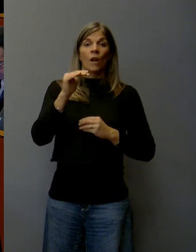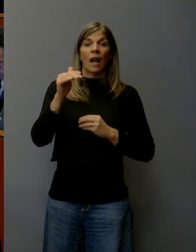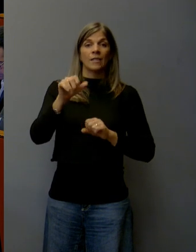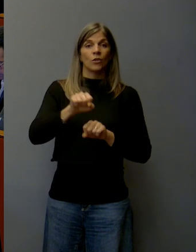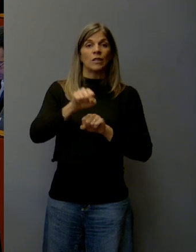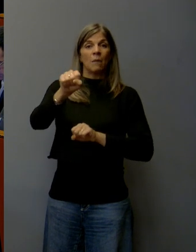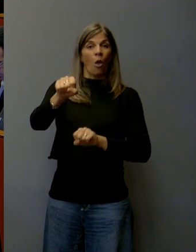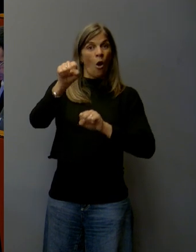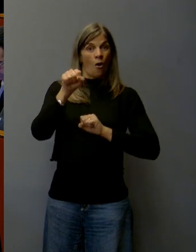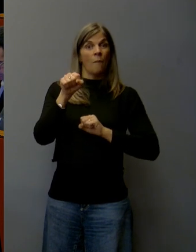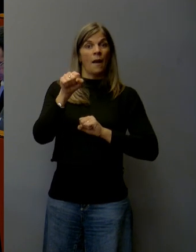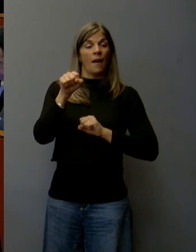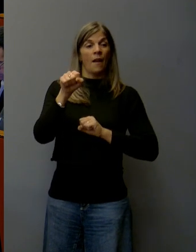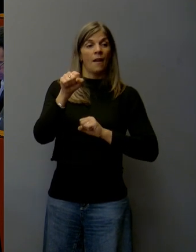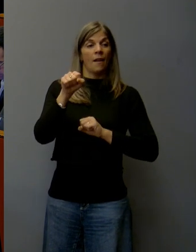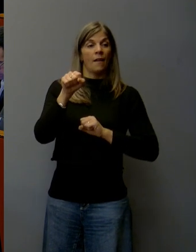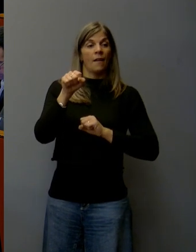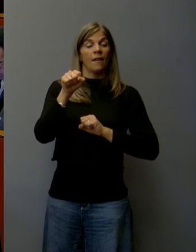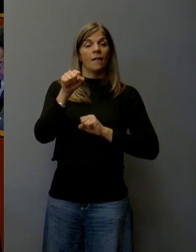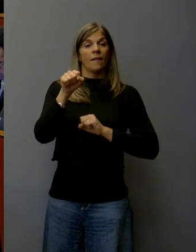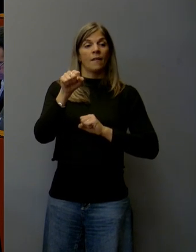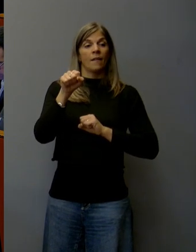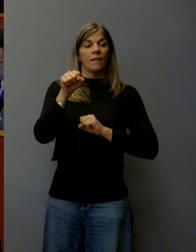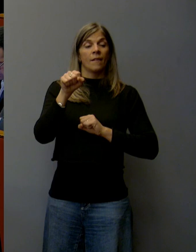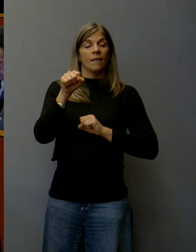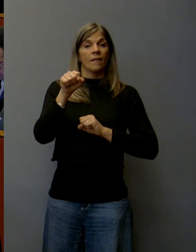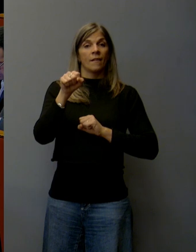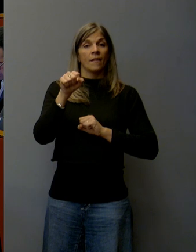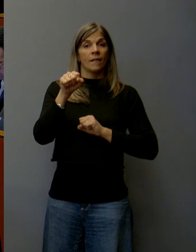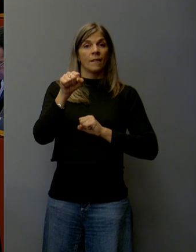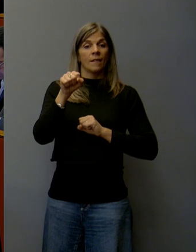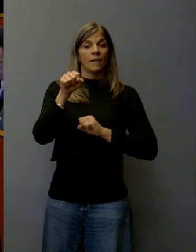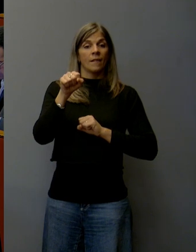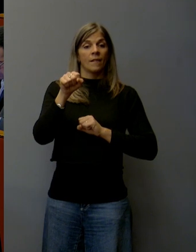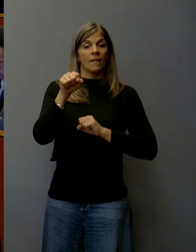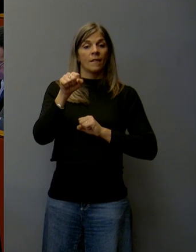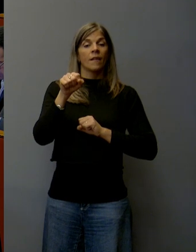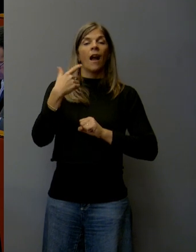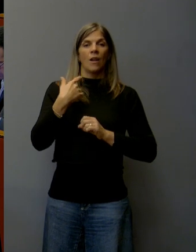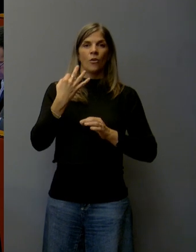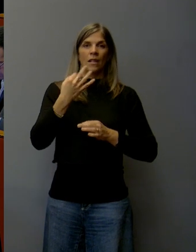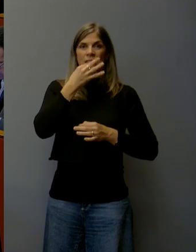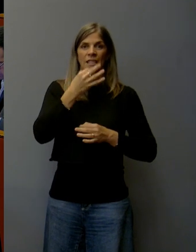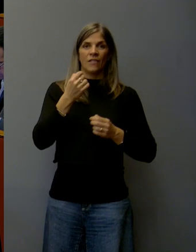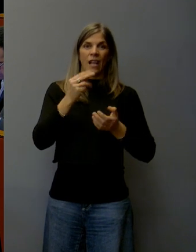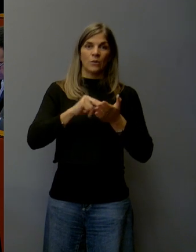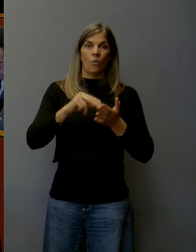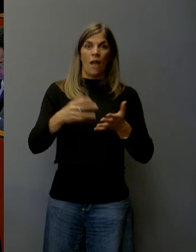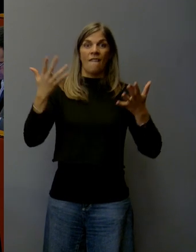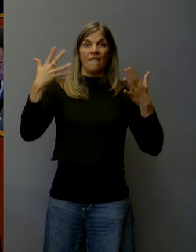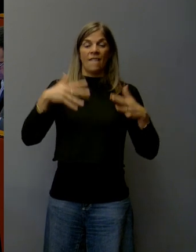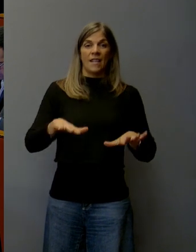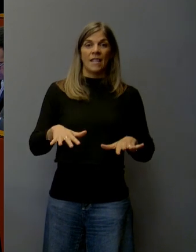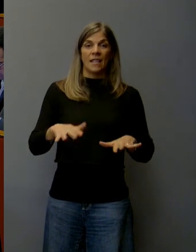è un ragazzo che si diploma e come dire finisce nella migliore della maniera il suo percorso è un ragazzo che